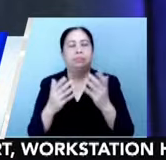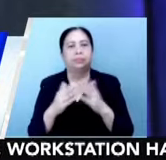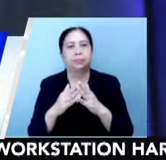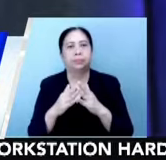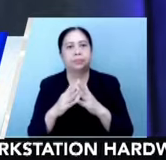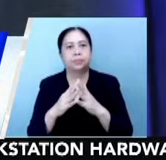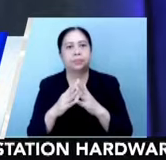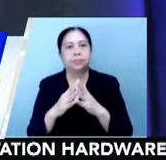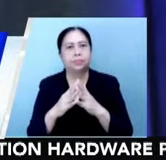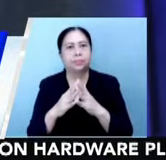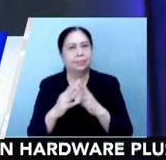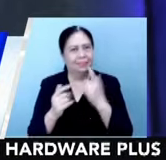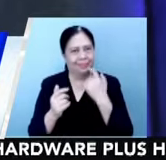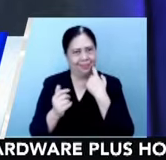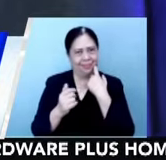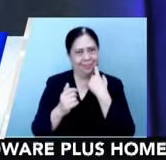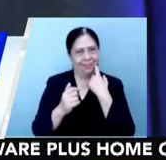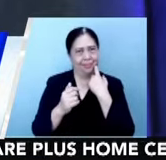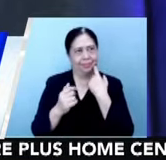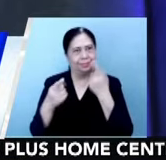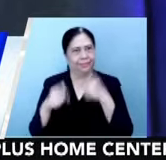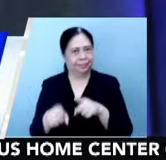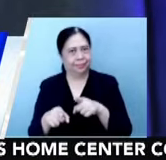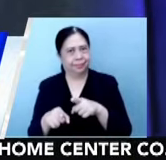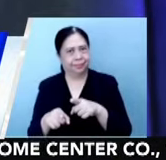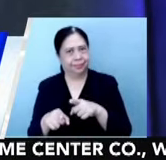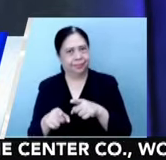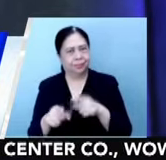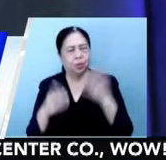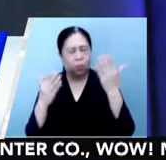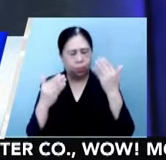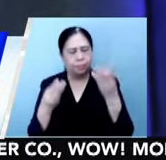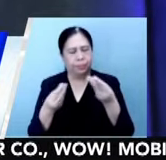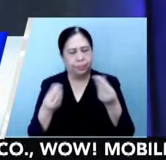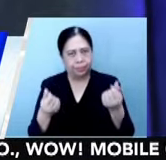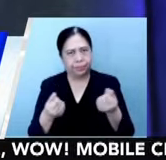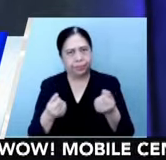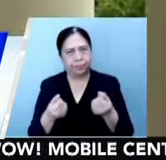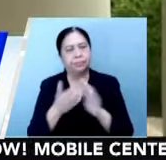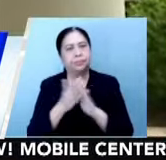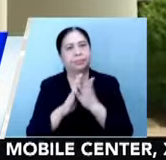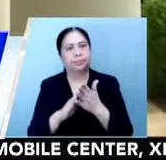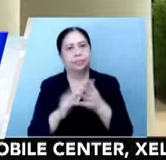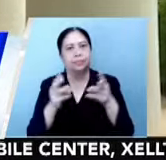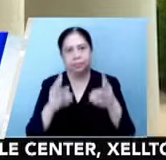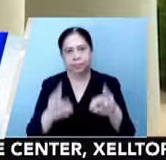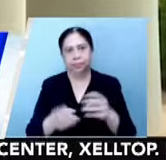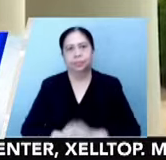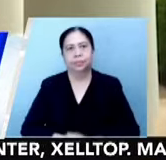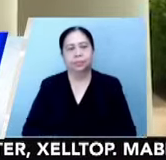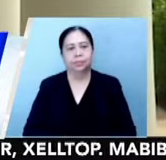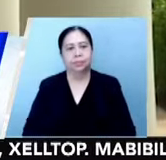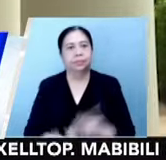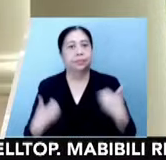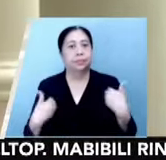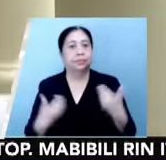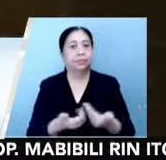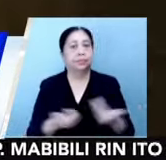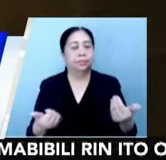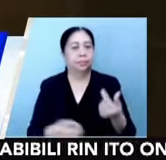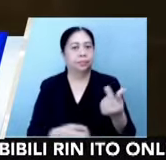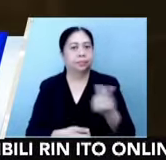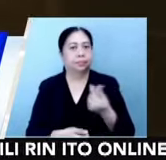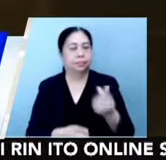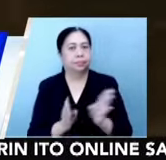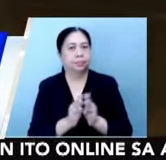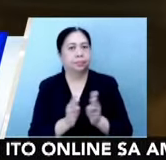the recent incidents be solved in a peaceful and diplomatic manner. May hiwalay pang bilateral meeting sa pagitan lang